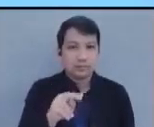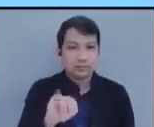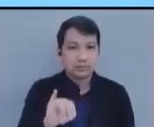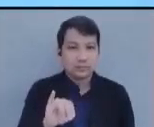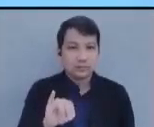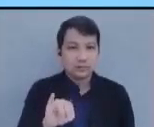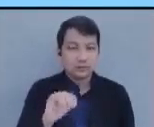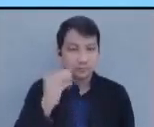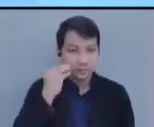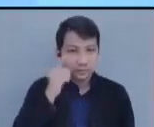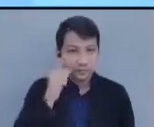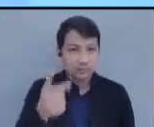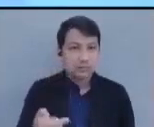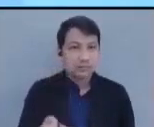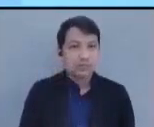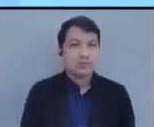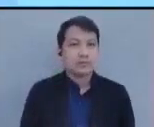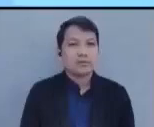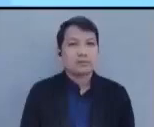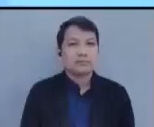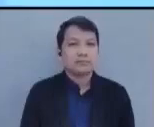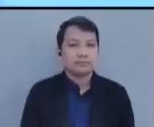report.